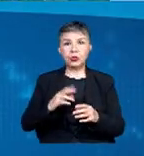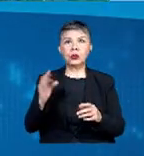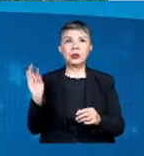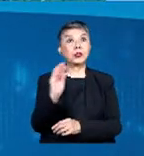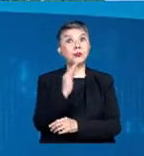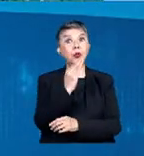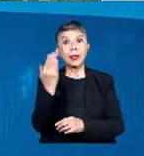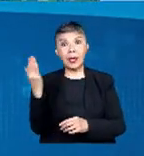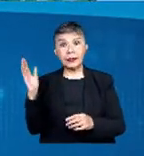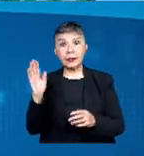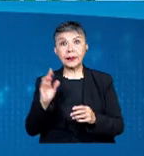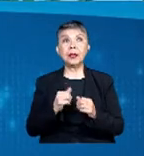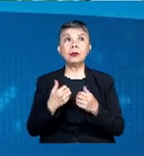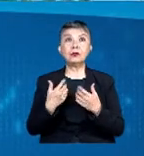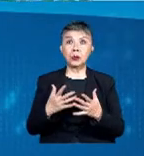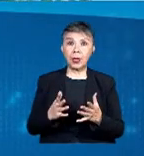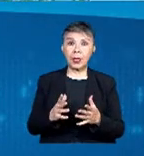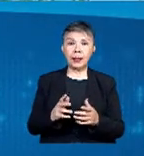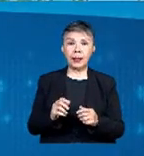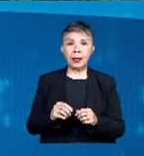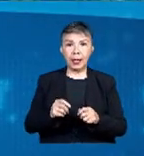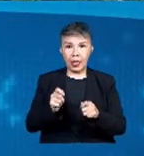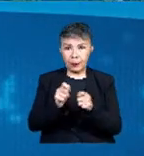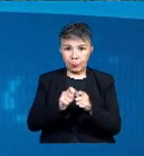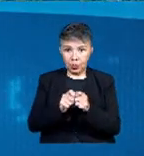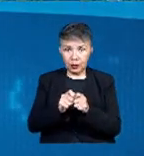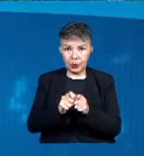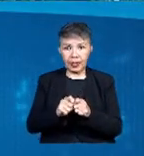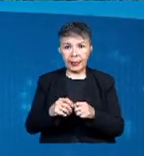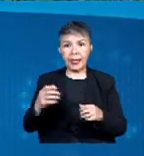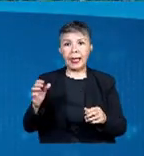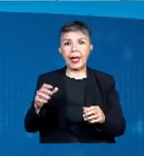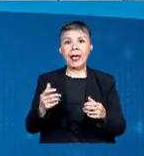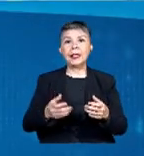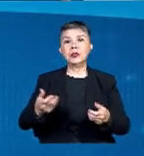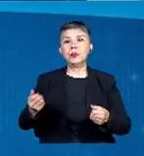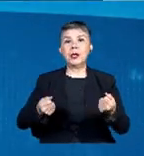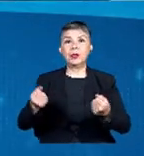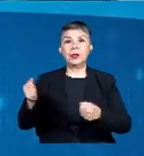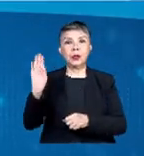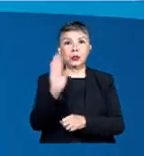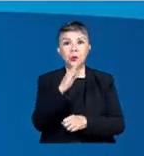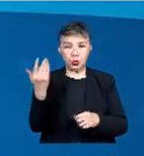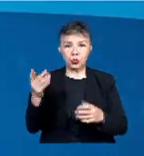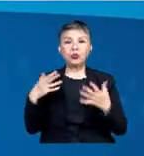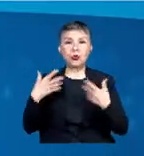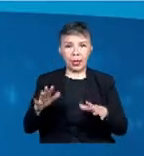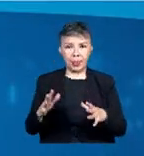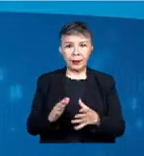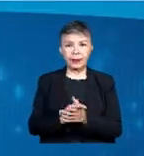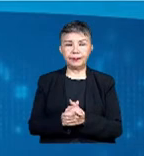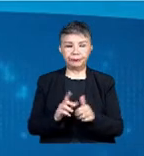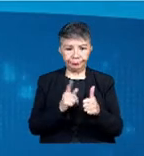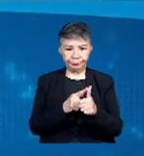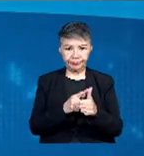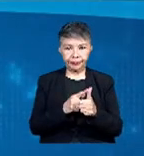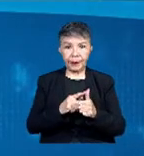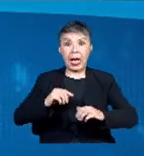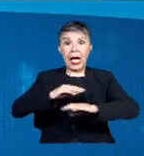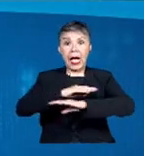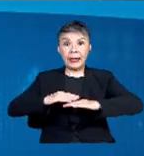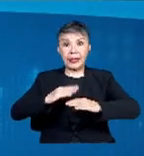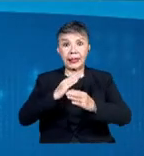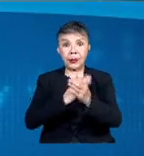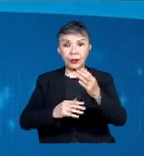transportasi, itu ada modifikasi-modifikasi dari alat-alat transportasi itu sudah dilakukan. Kemudian